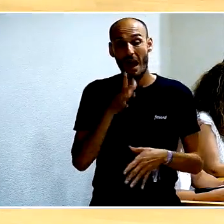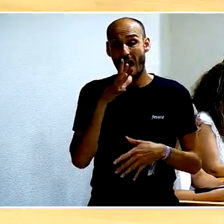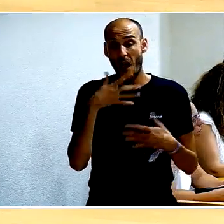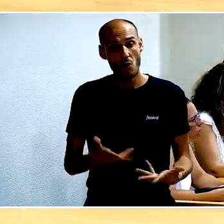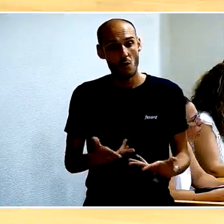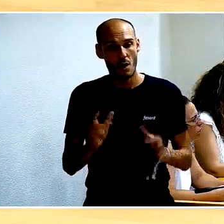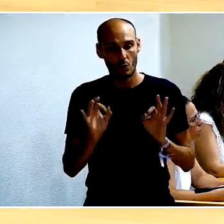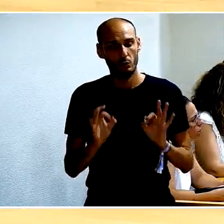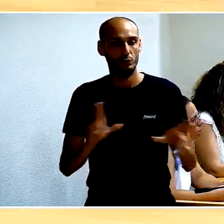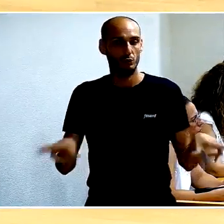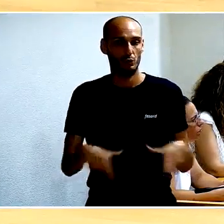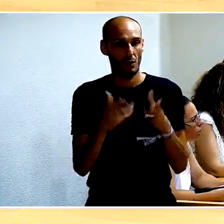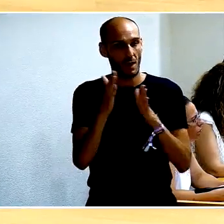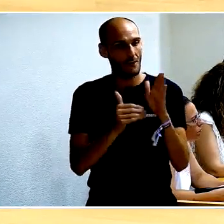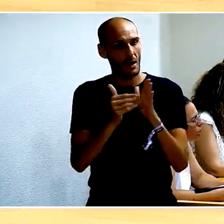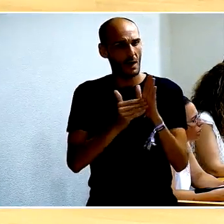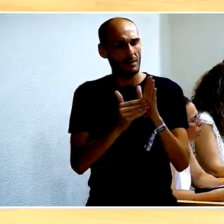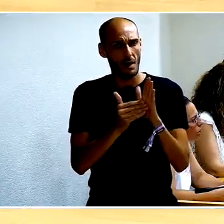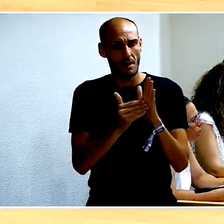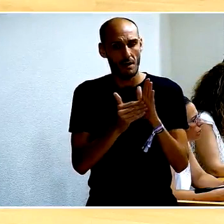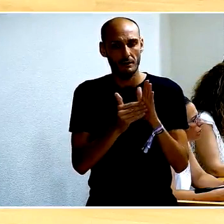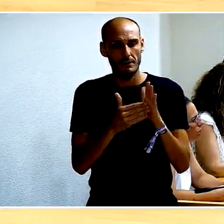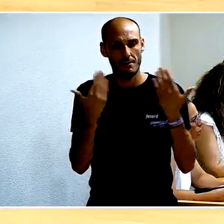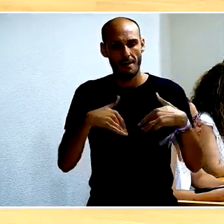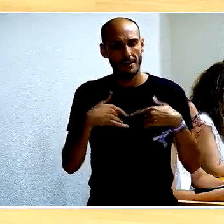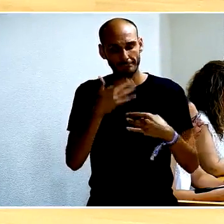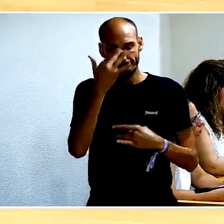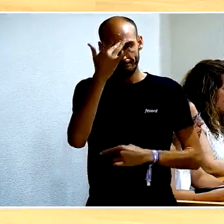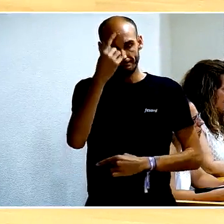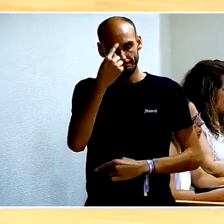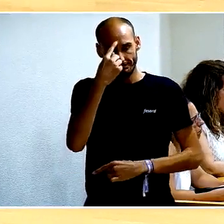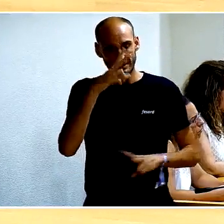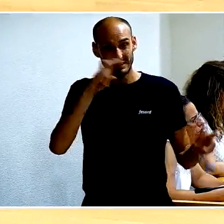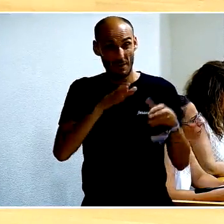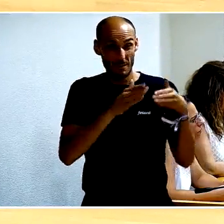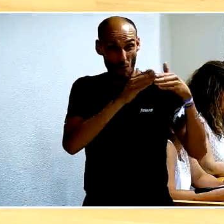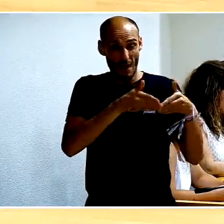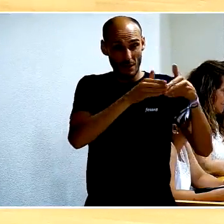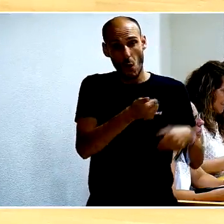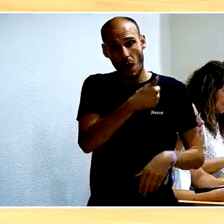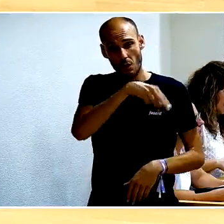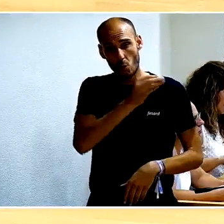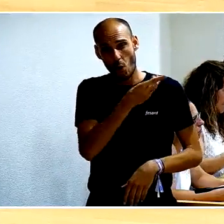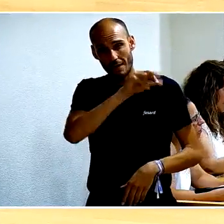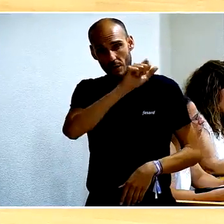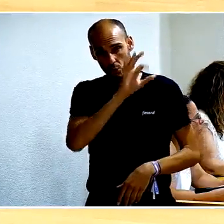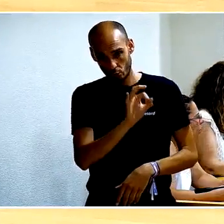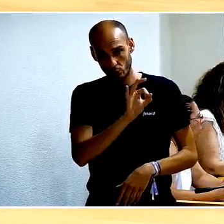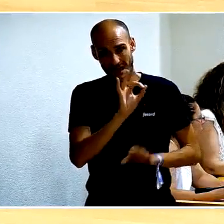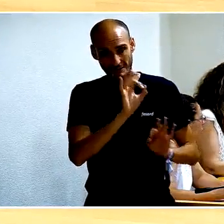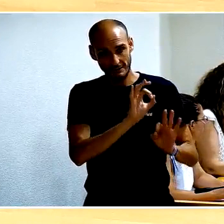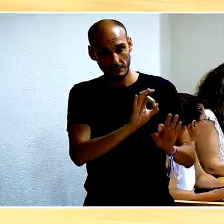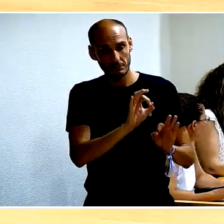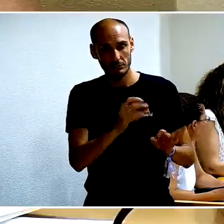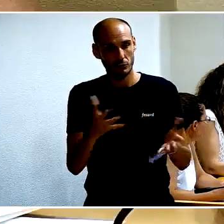la societat valenciana està tan sensibilitzada amb l'acolliment del vaixell Aquarius com no podia ser d'altra manera, ara